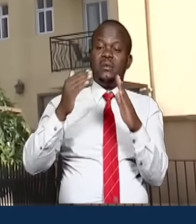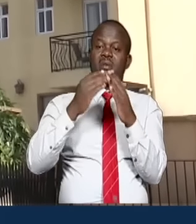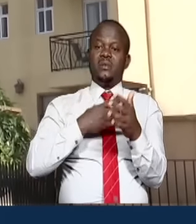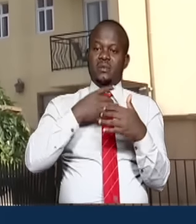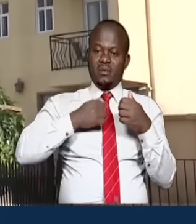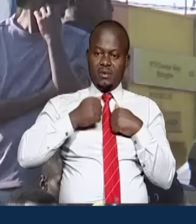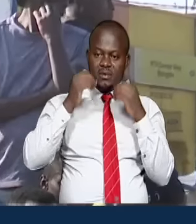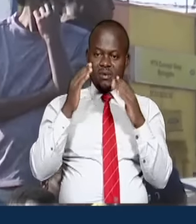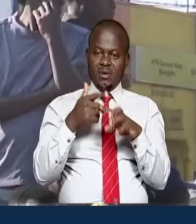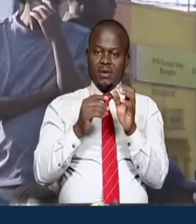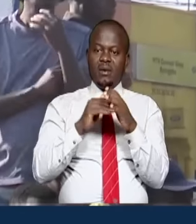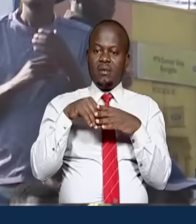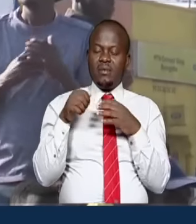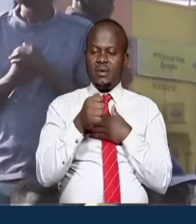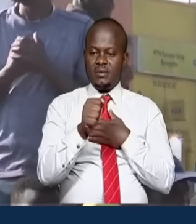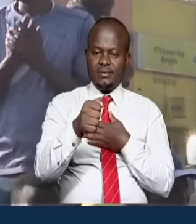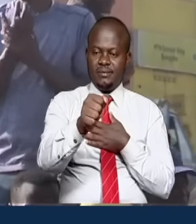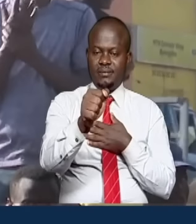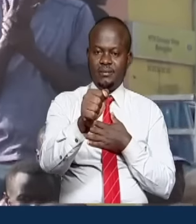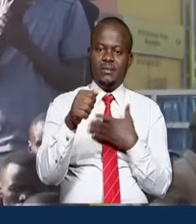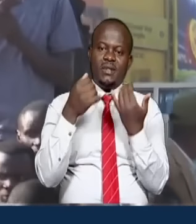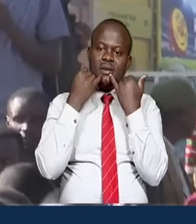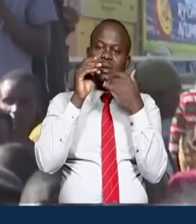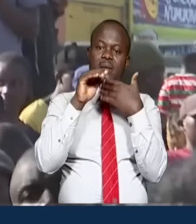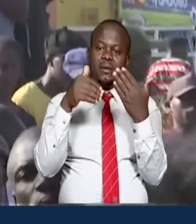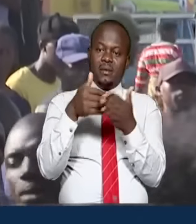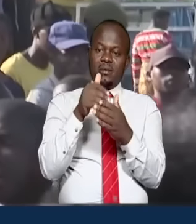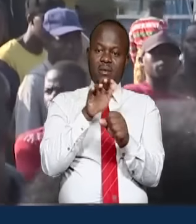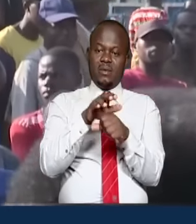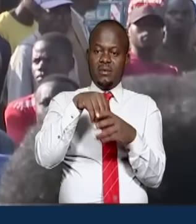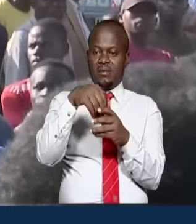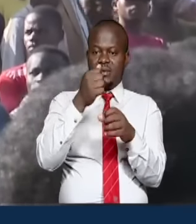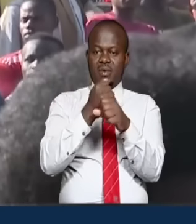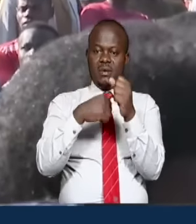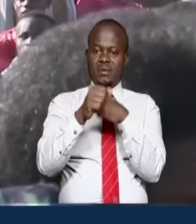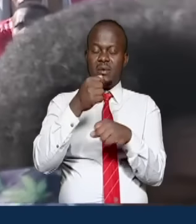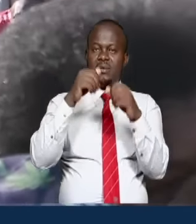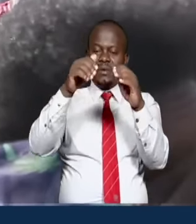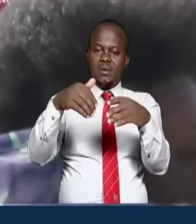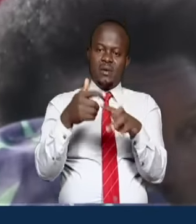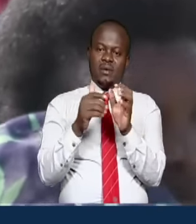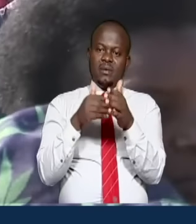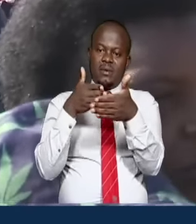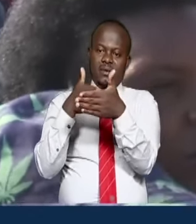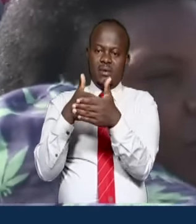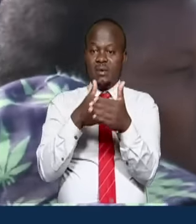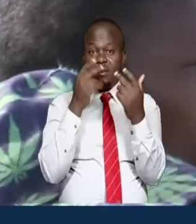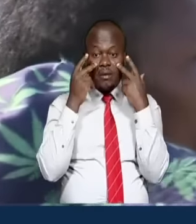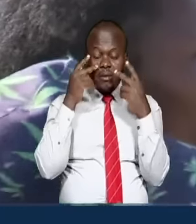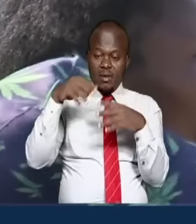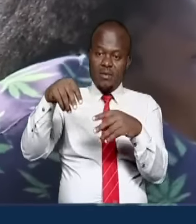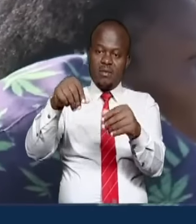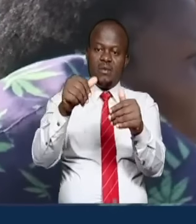n'abanyarwanda ndetse na ba mukerarugendo. Yabwiye abaturage ko benshi muri bo bakora ibijyanye n'ubuhinzi ariko bakagira imbogamizi yo kubona